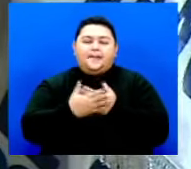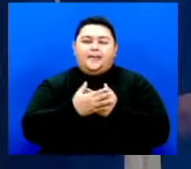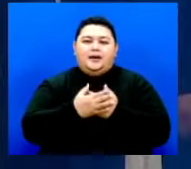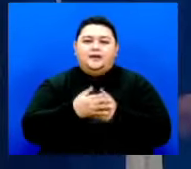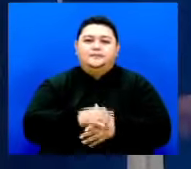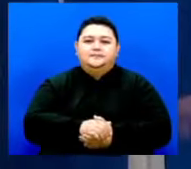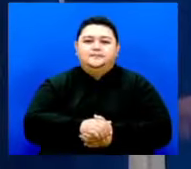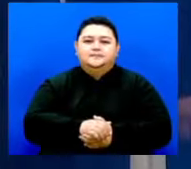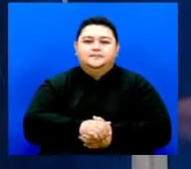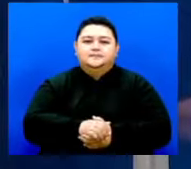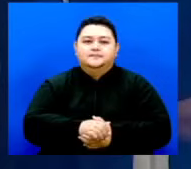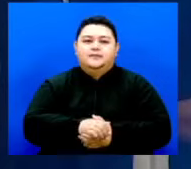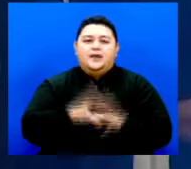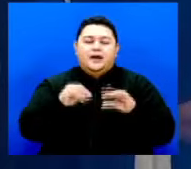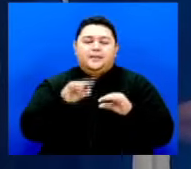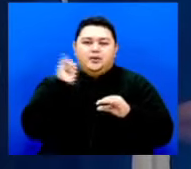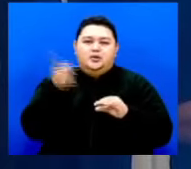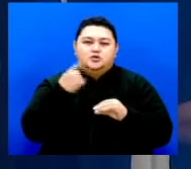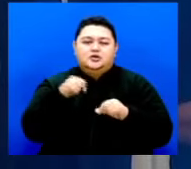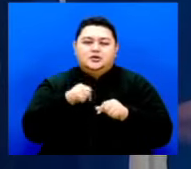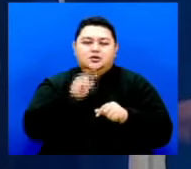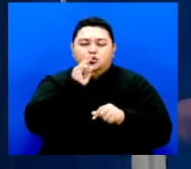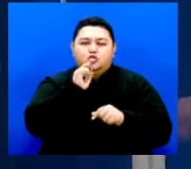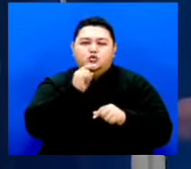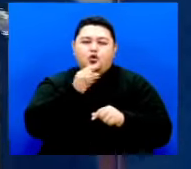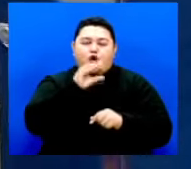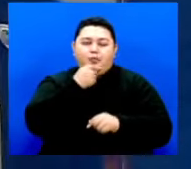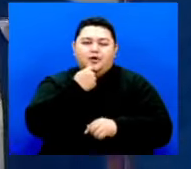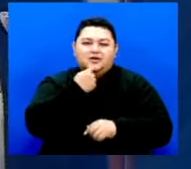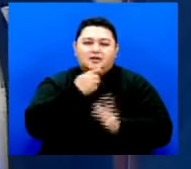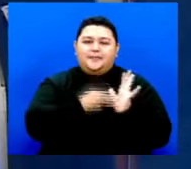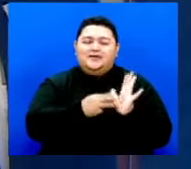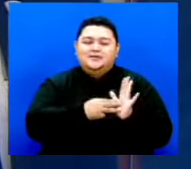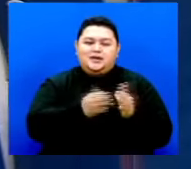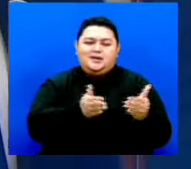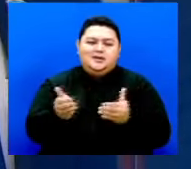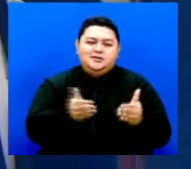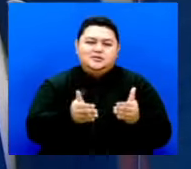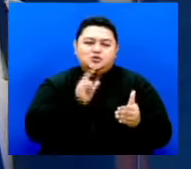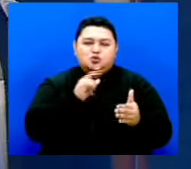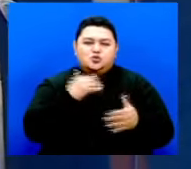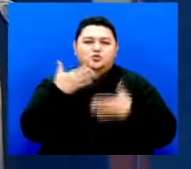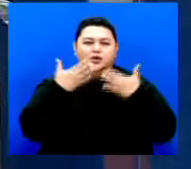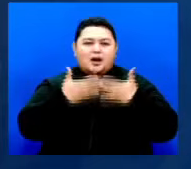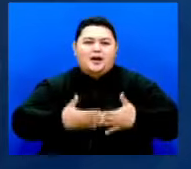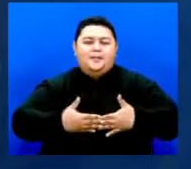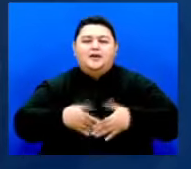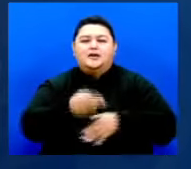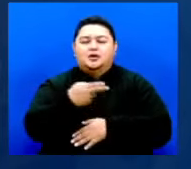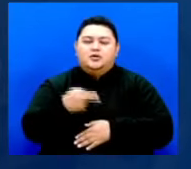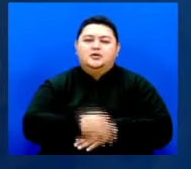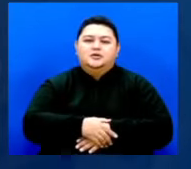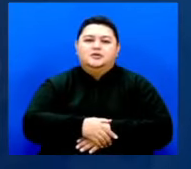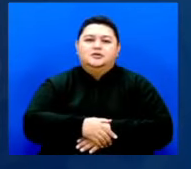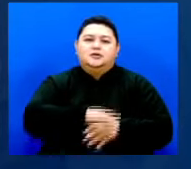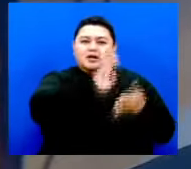Munas digelar bertujuan untuk membahas isu-isu strategis yang mempengaruhi perkembangan industri keamanan di Indonesia.